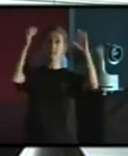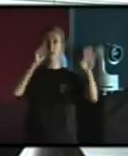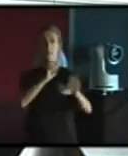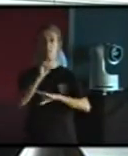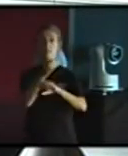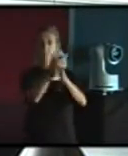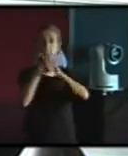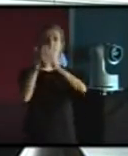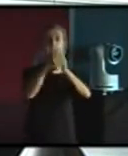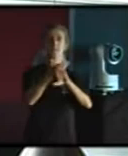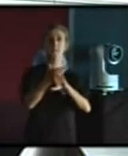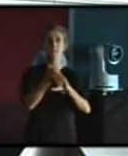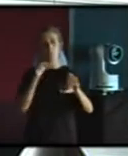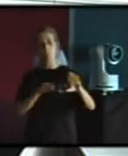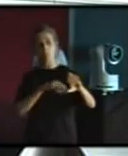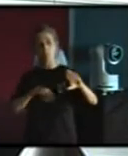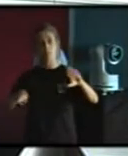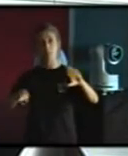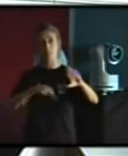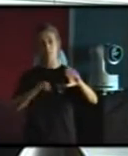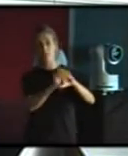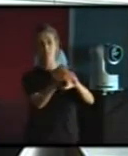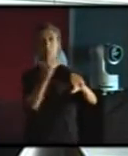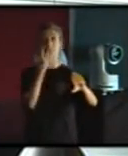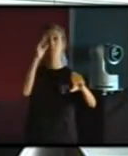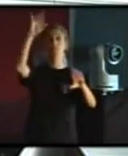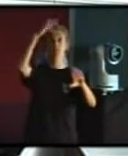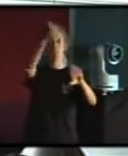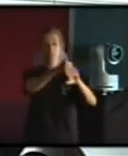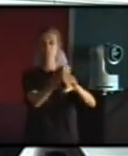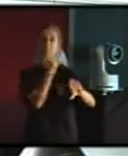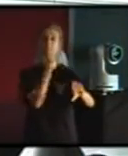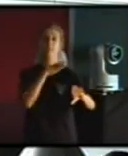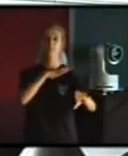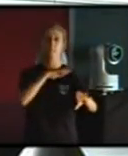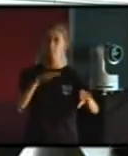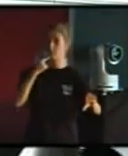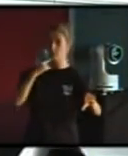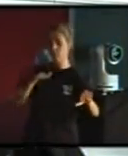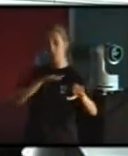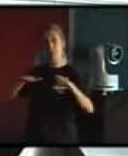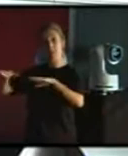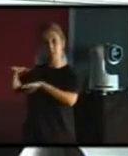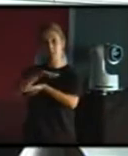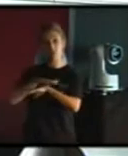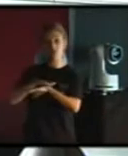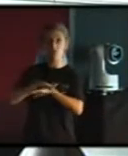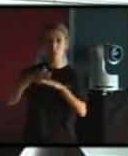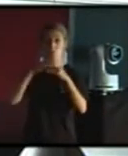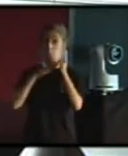écho et en résonance, on va dire, avec le paysage, à la fois le paysage construit, le